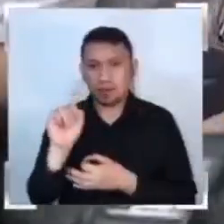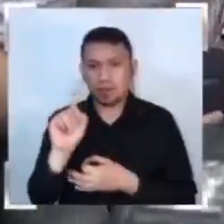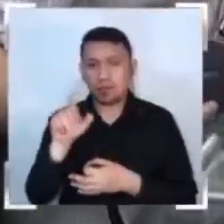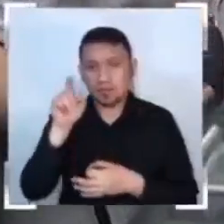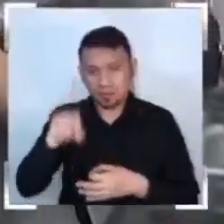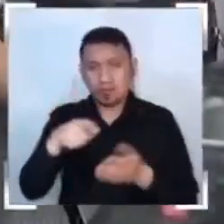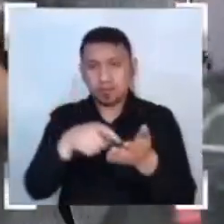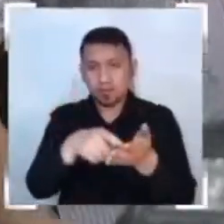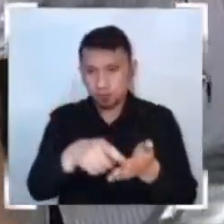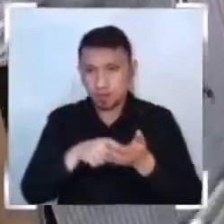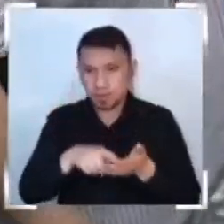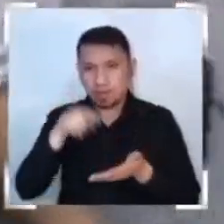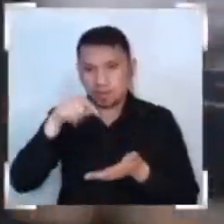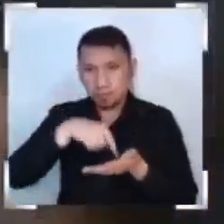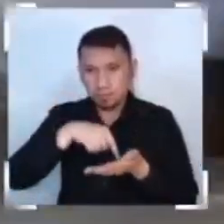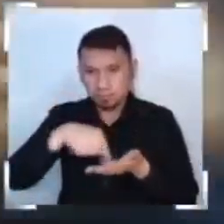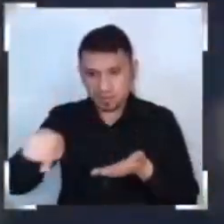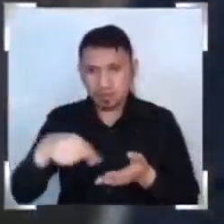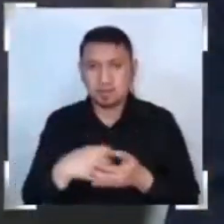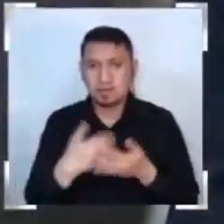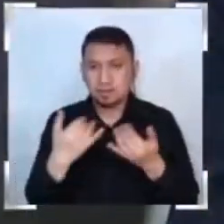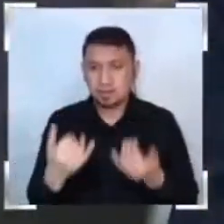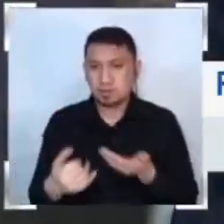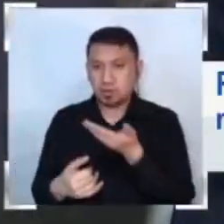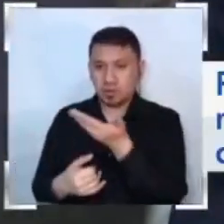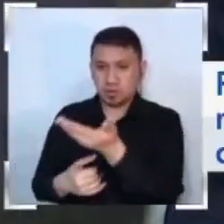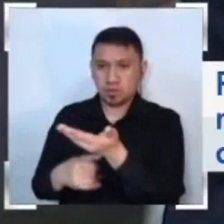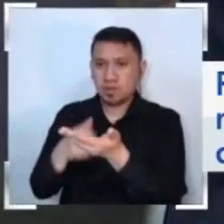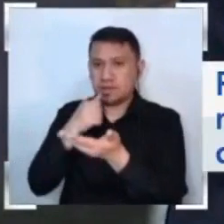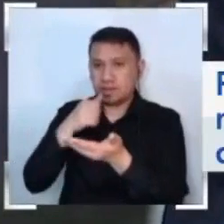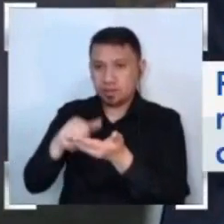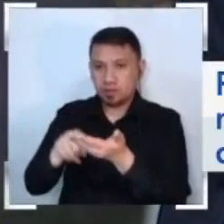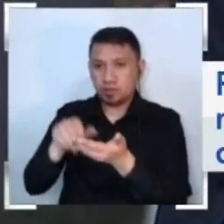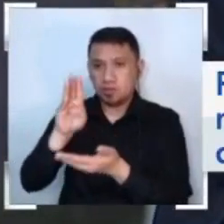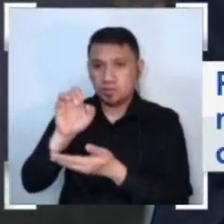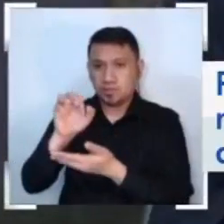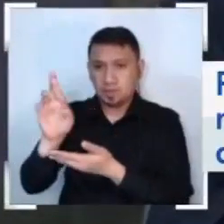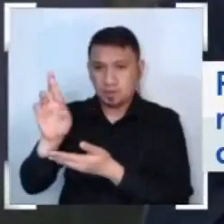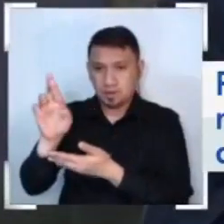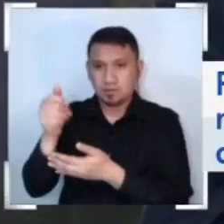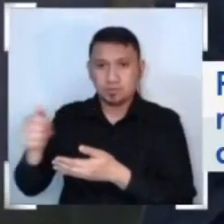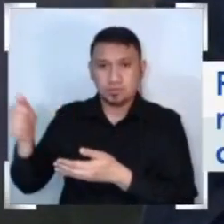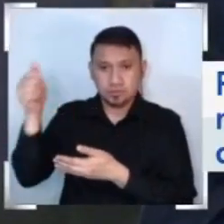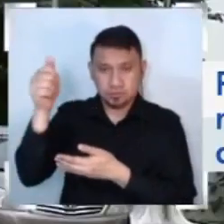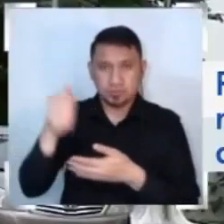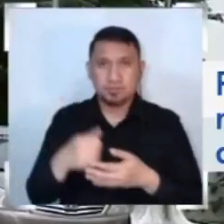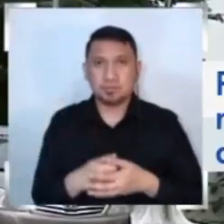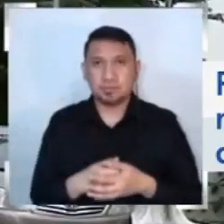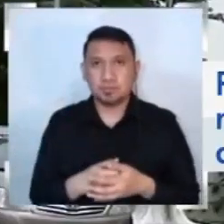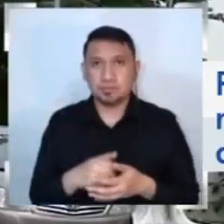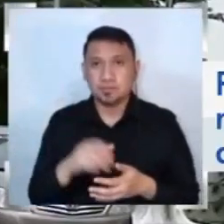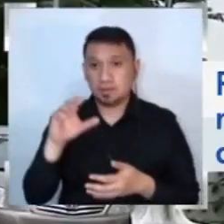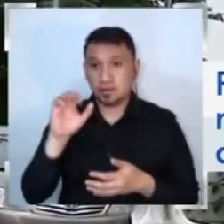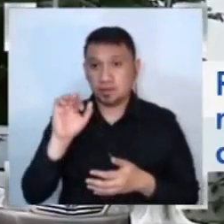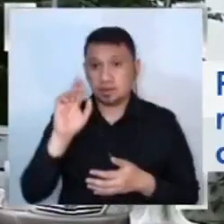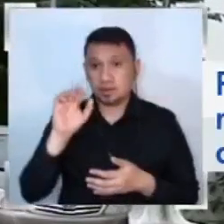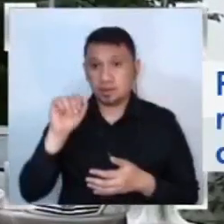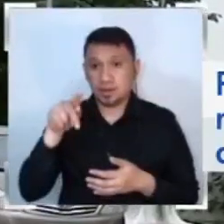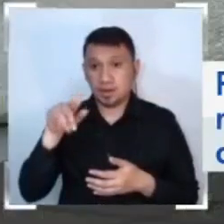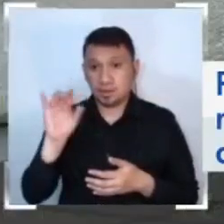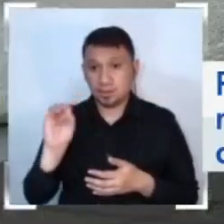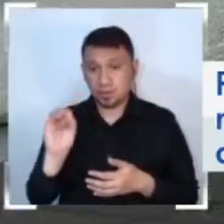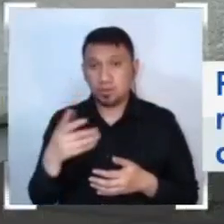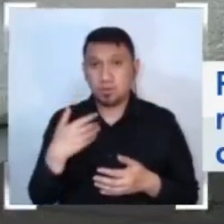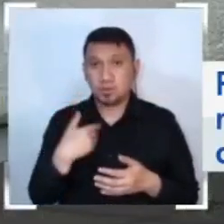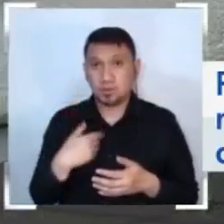para sa pamunuan ng BIR. Si dating Supreme Court Senior Associate Justice Antonio Carpio, inimok na rin ng BIR